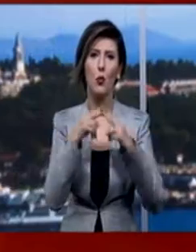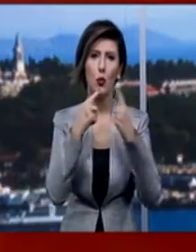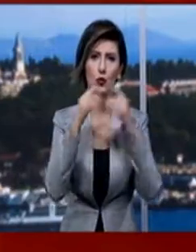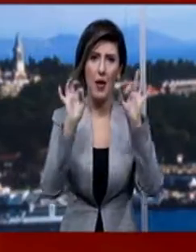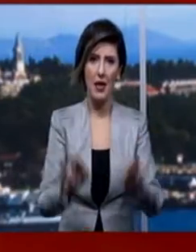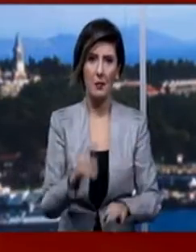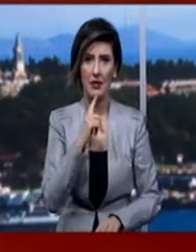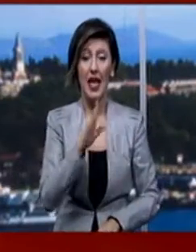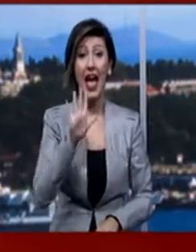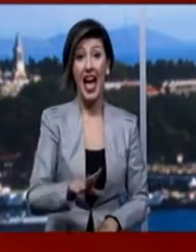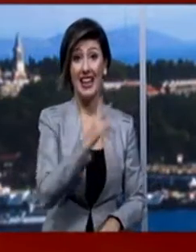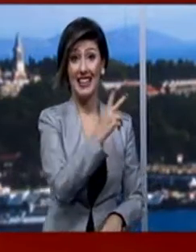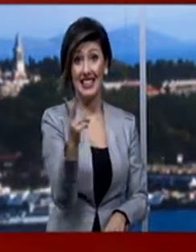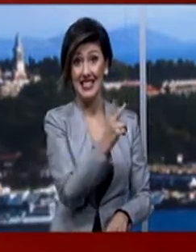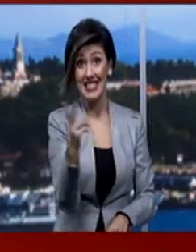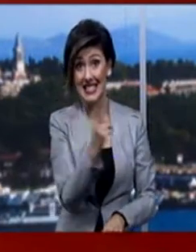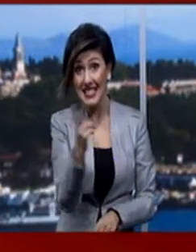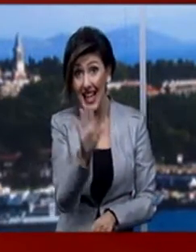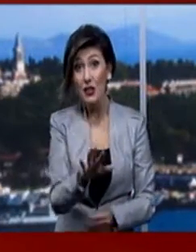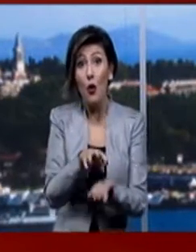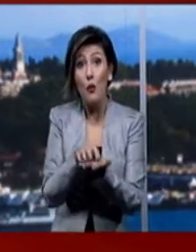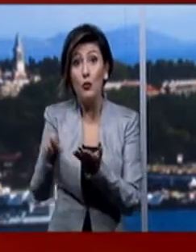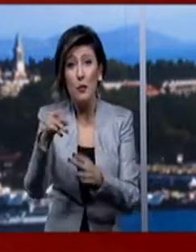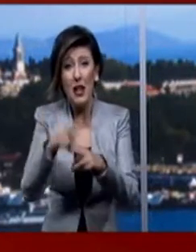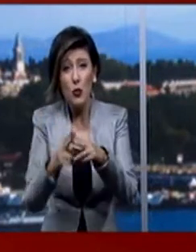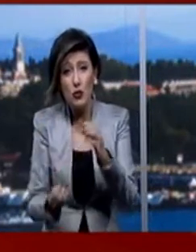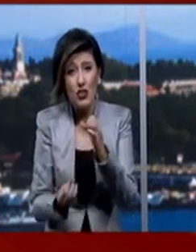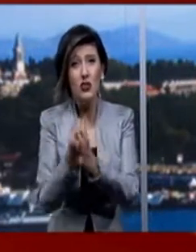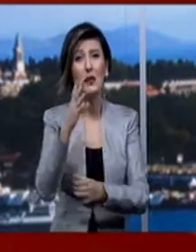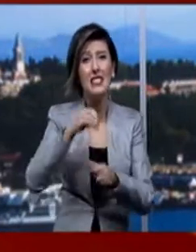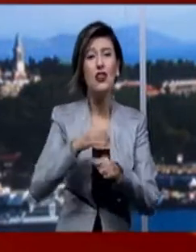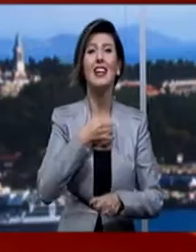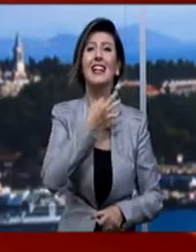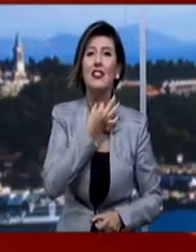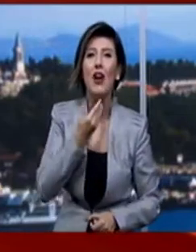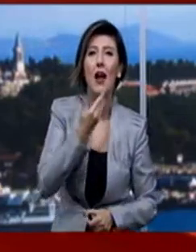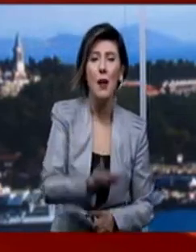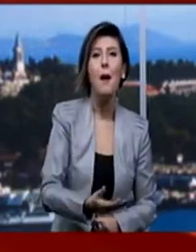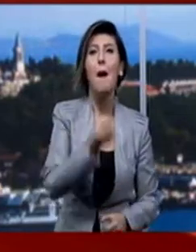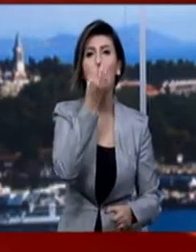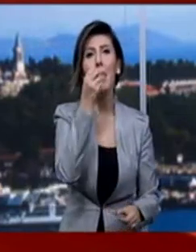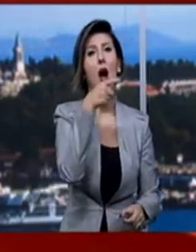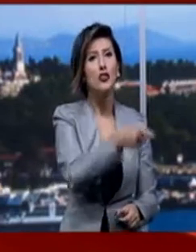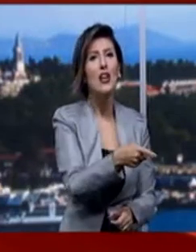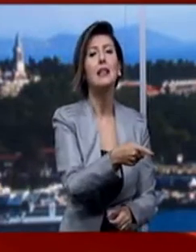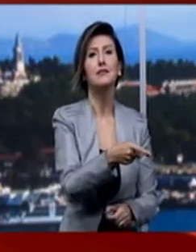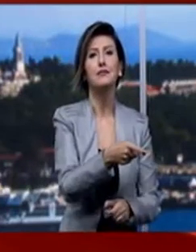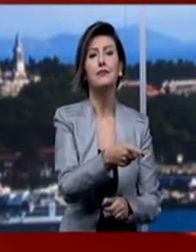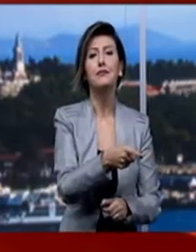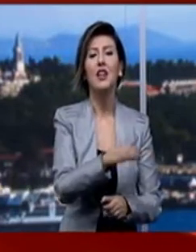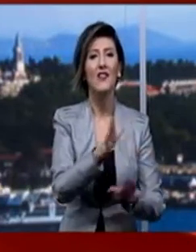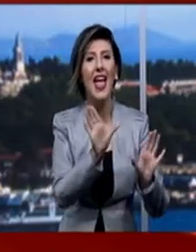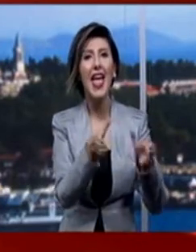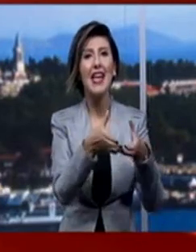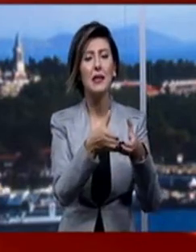gerçekleştirdik. Her ikisinden de bütçenin bir an önce çıkması için ricada bulundum. Sayın Bahçeli ve